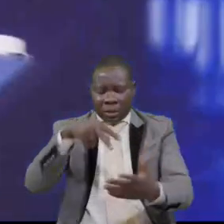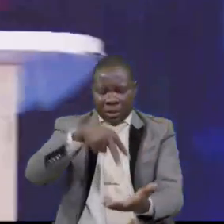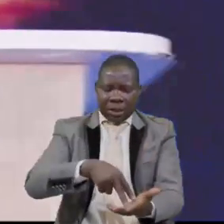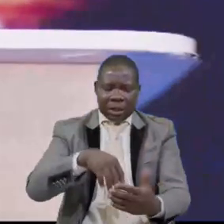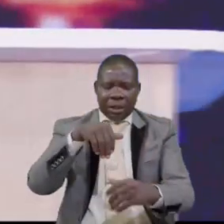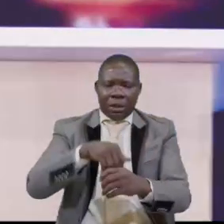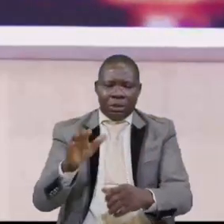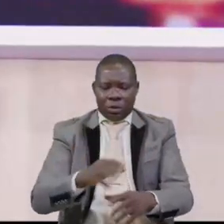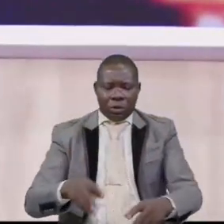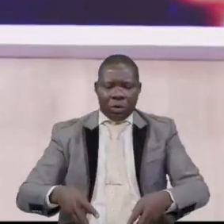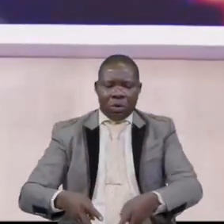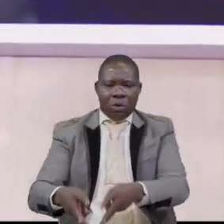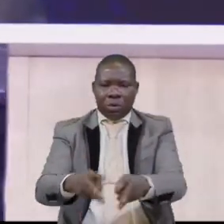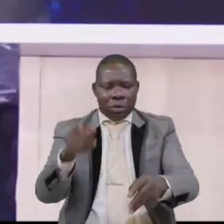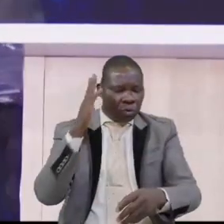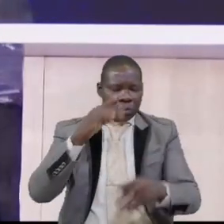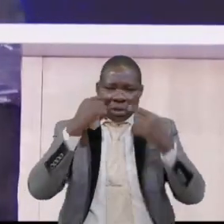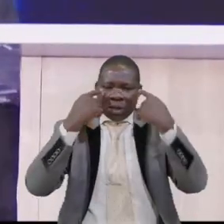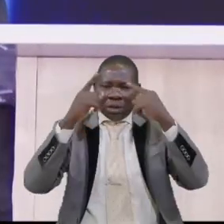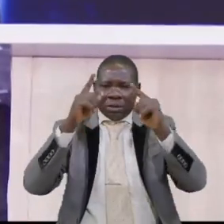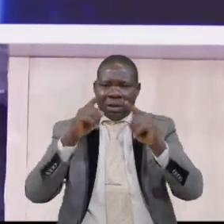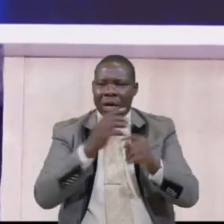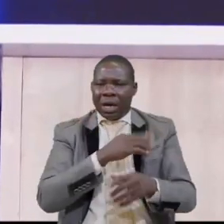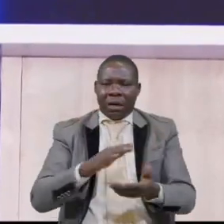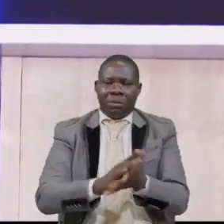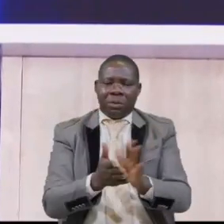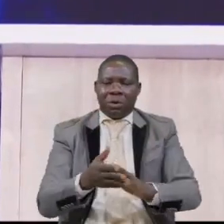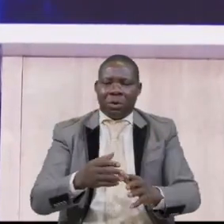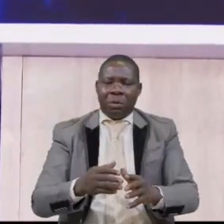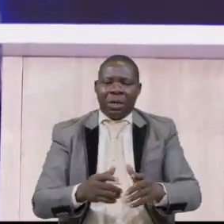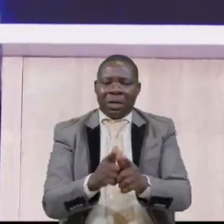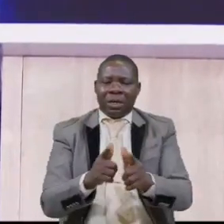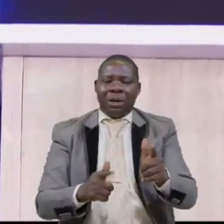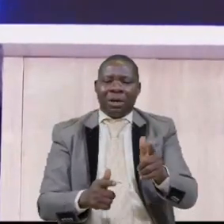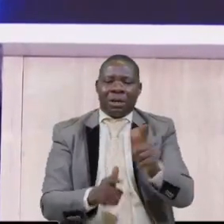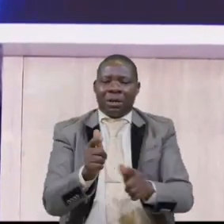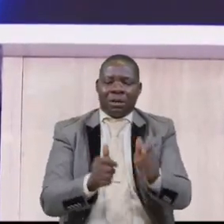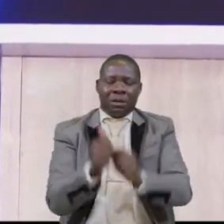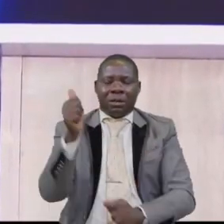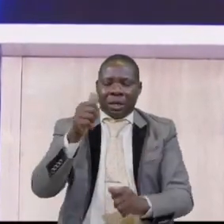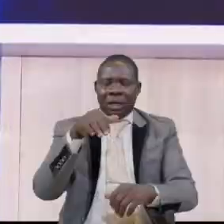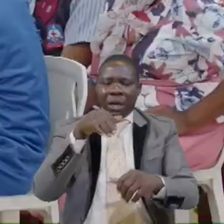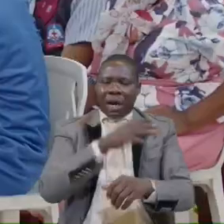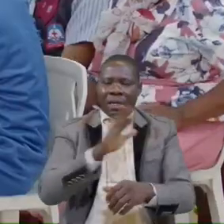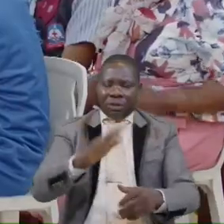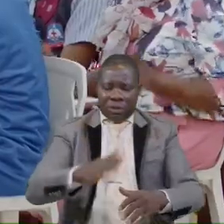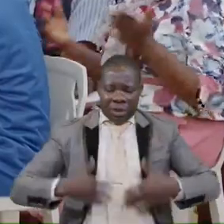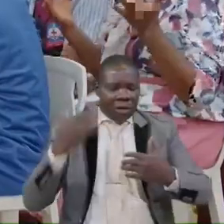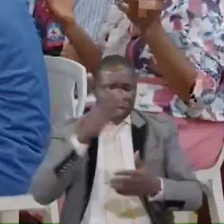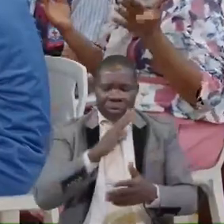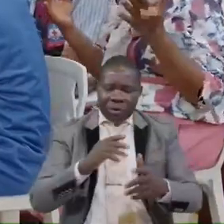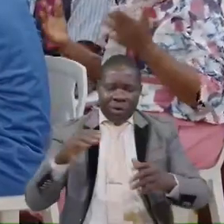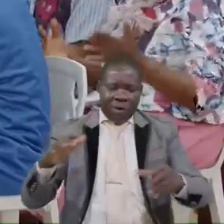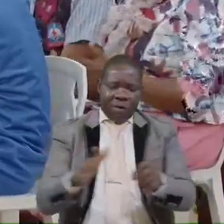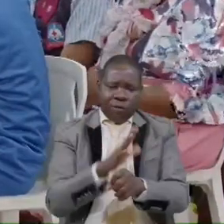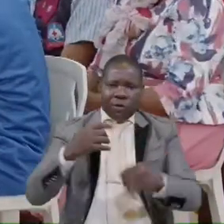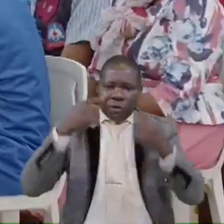route. Et tu vas exceller de façon extraordinaire. Et ta vie sera pleine d'excellence au nom de